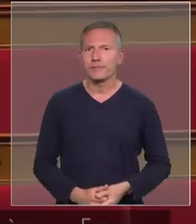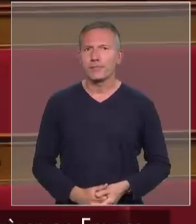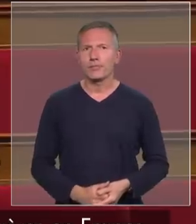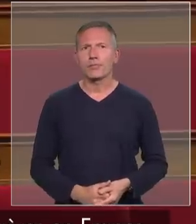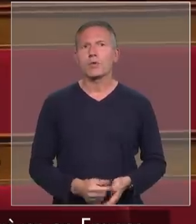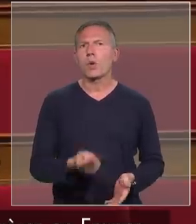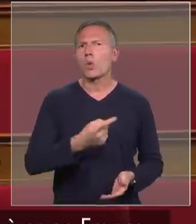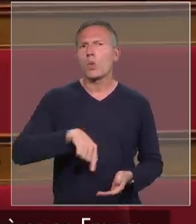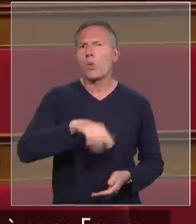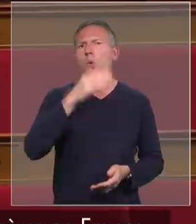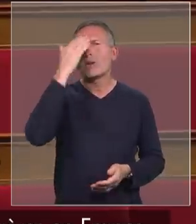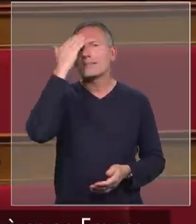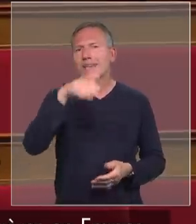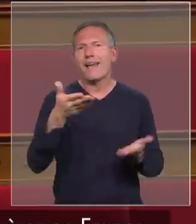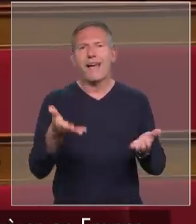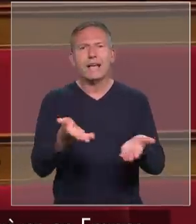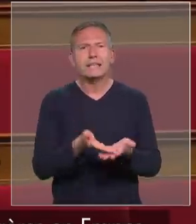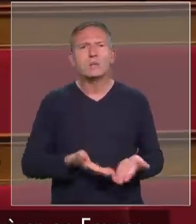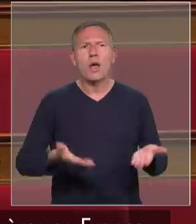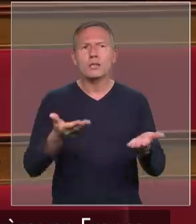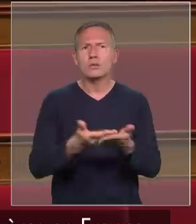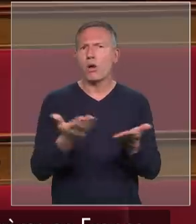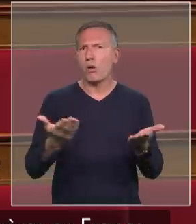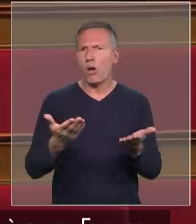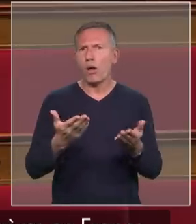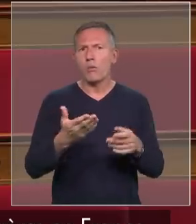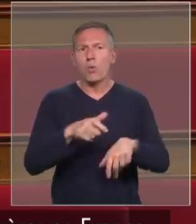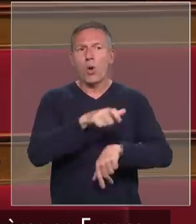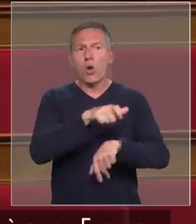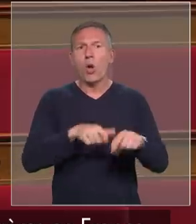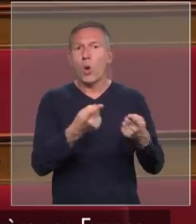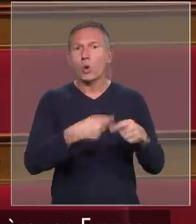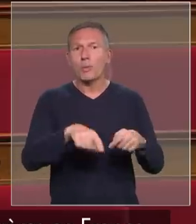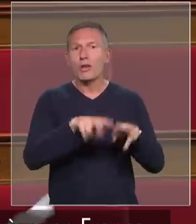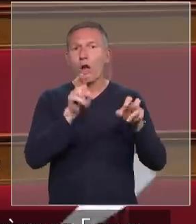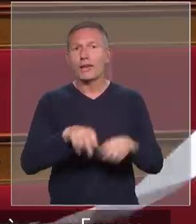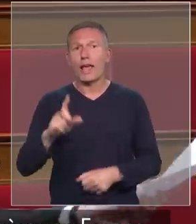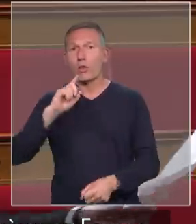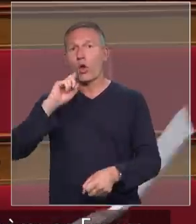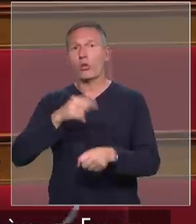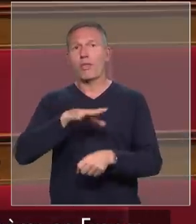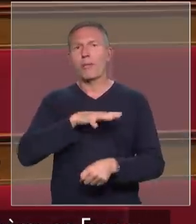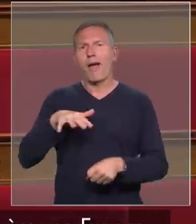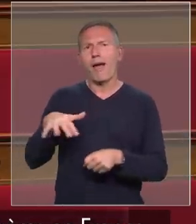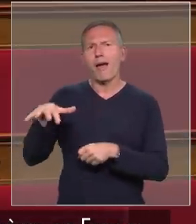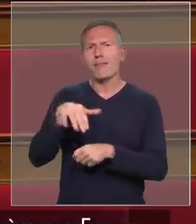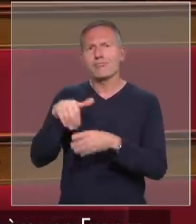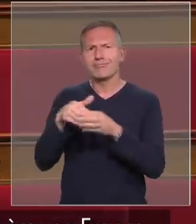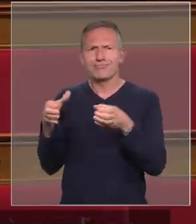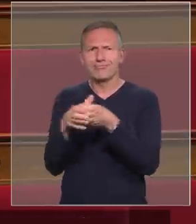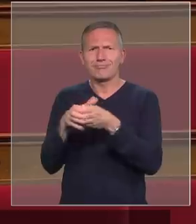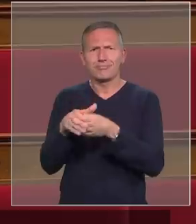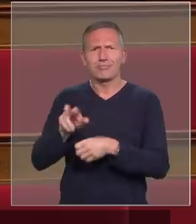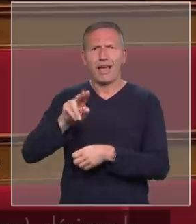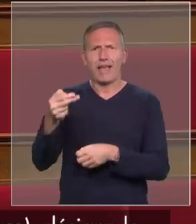Nous savons tous dans quelles circonstances cette commission d'enquête a été commandée par les apprentis sorciers du Rassemblement